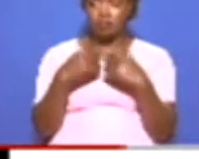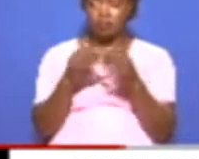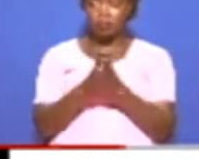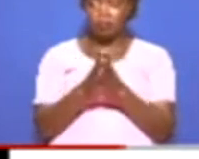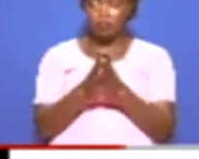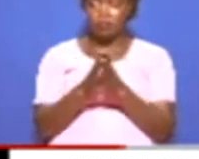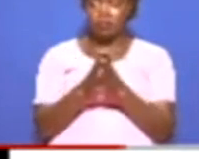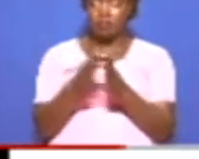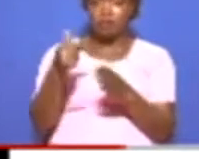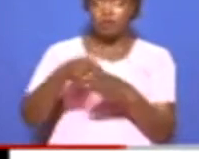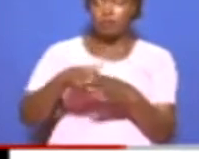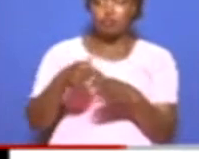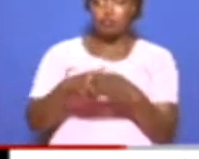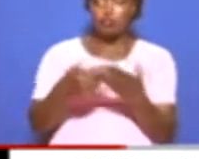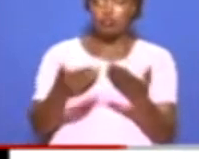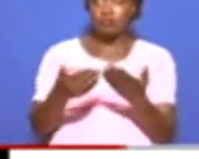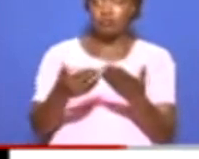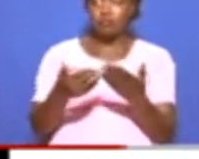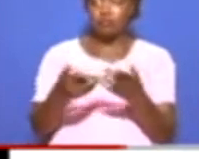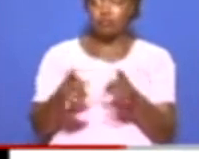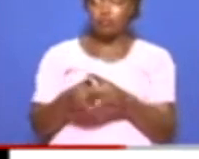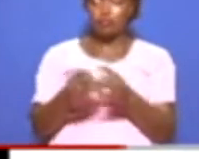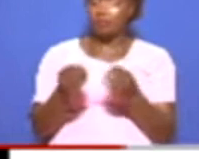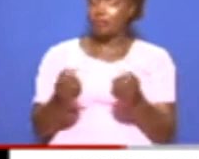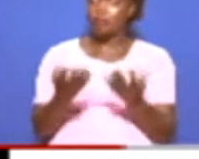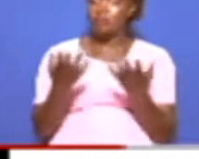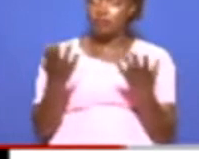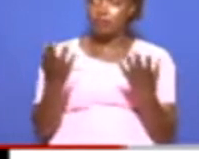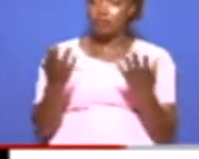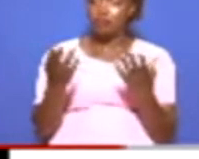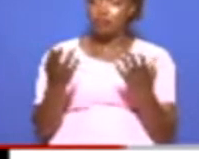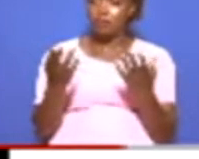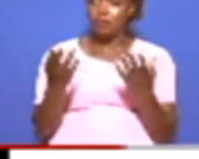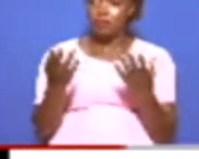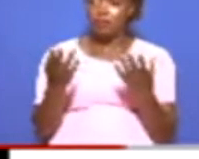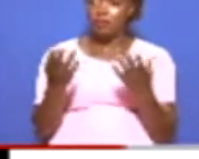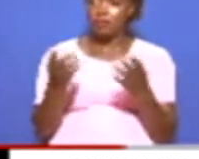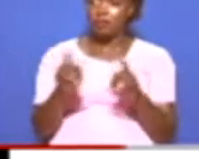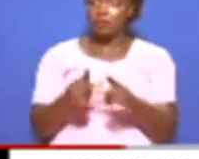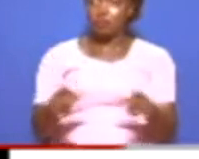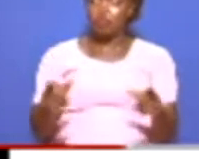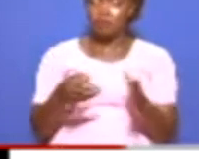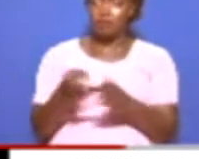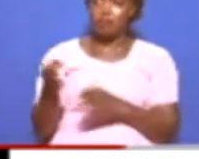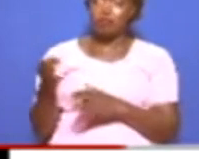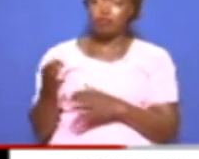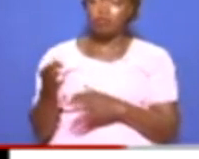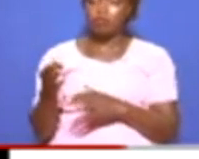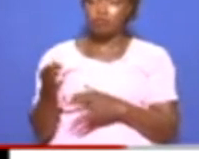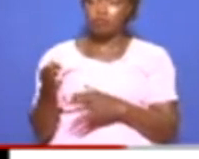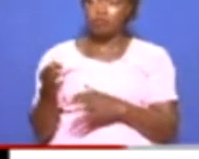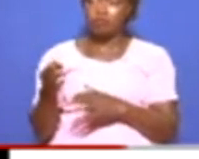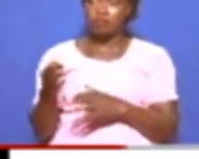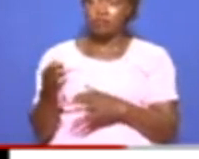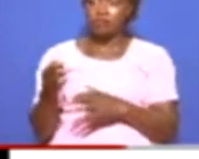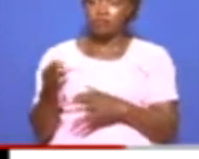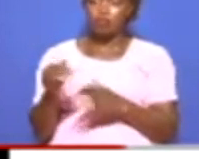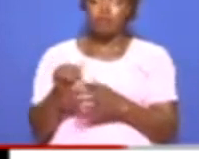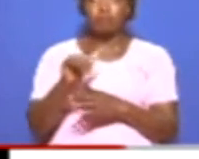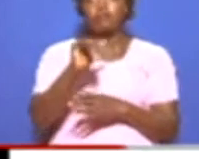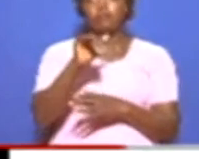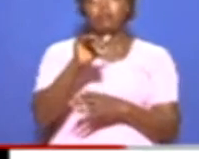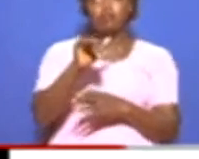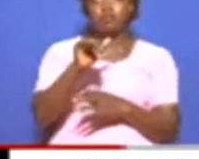mafuta. Mafuta ya ndege pia ni ghali. Kuna ile landing fees kule unapopaa na kutoka